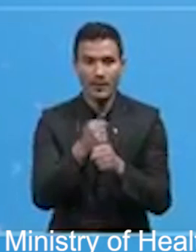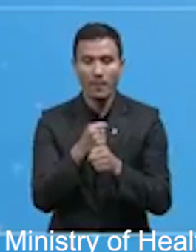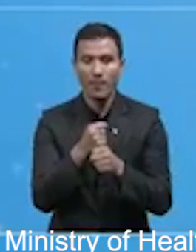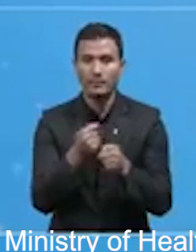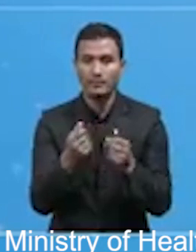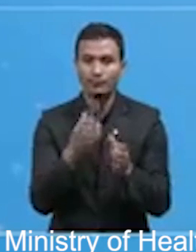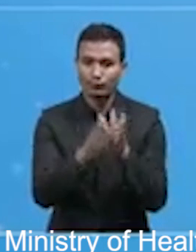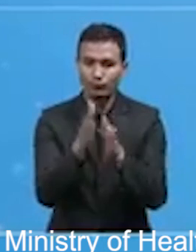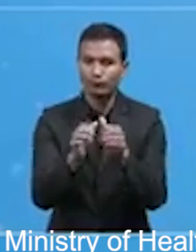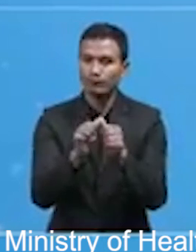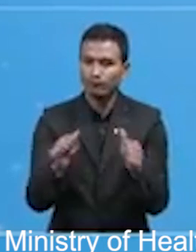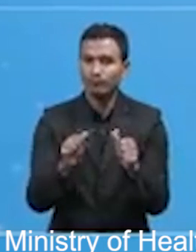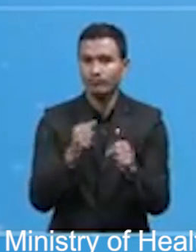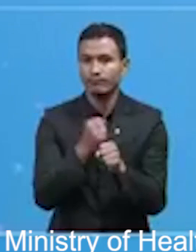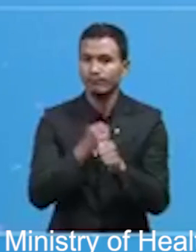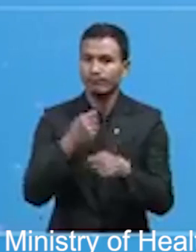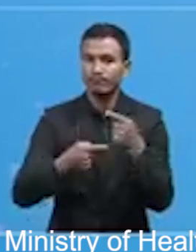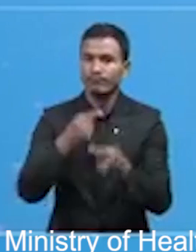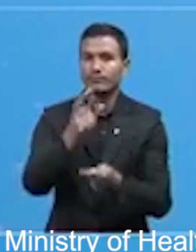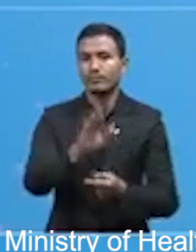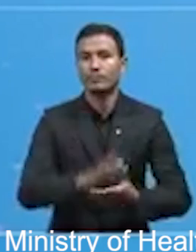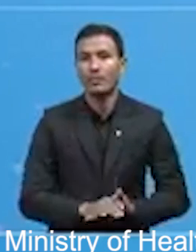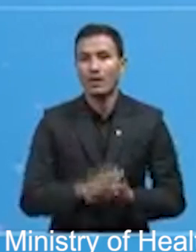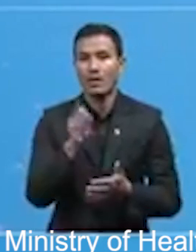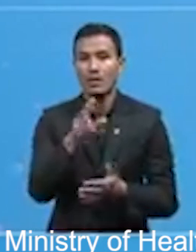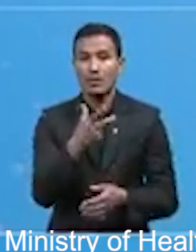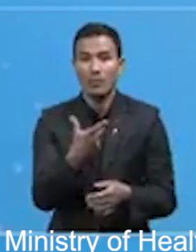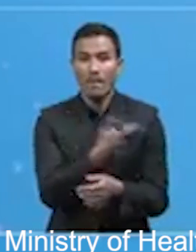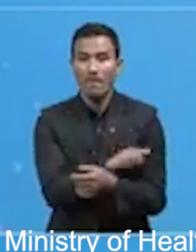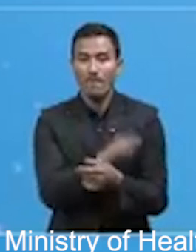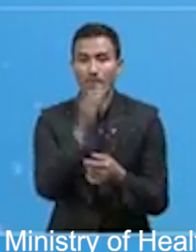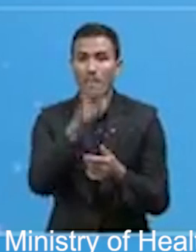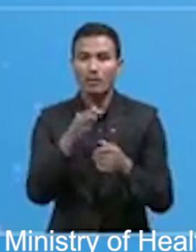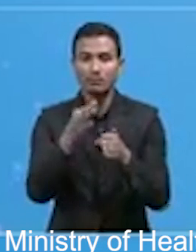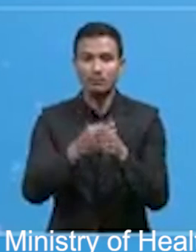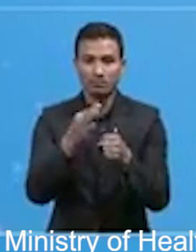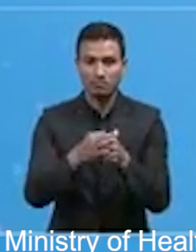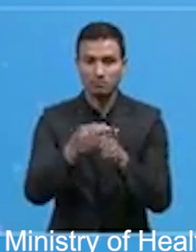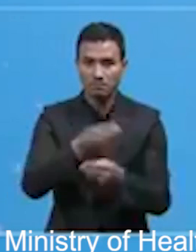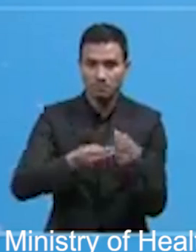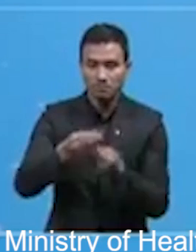कामहरूलाई योजनाबद्ध तरिकाले अघि बढाइरहेको छ। तर खोप को उत्पादन व्यावसायिक तथा